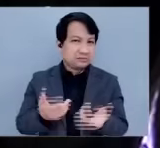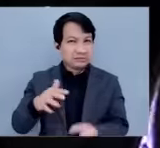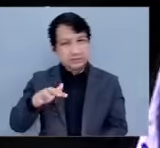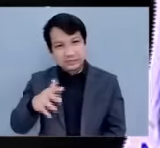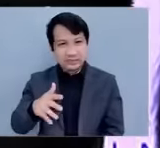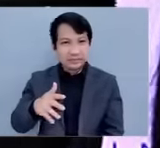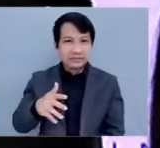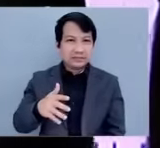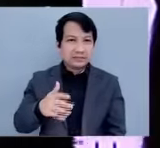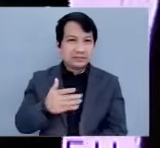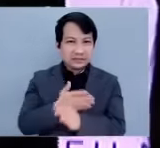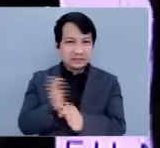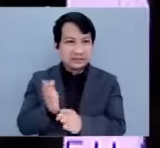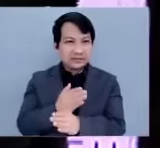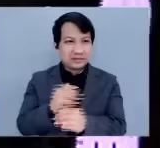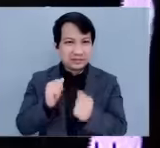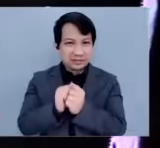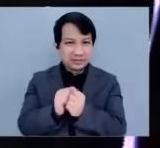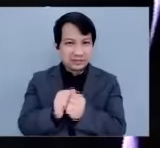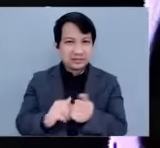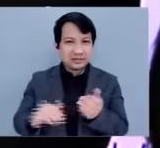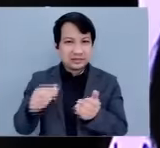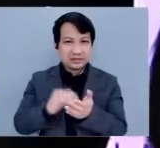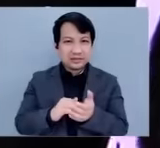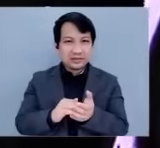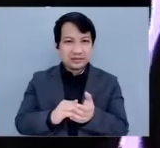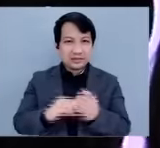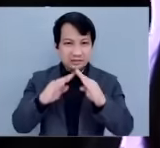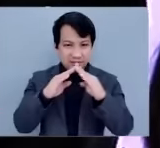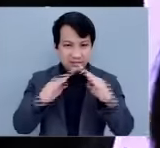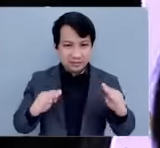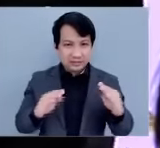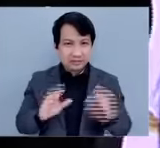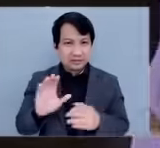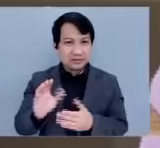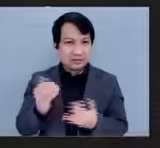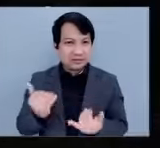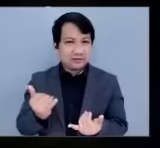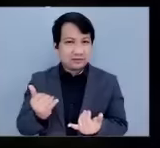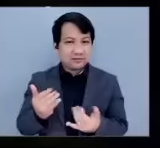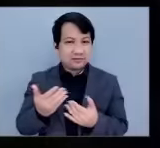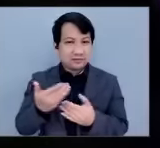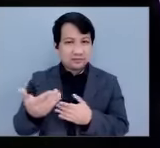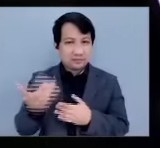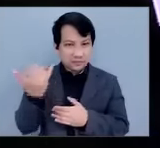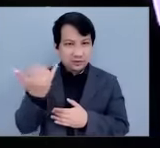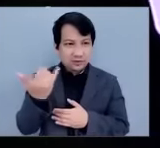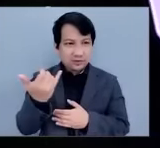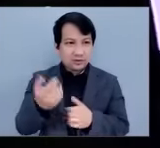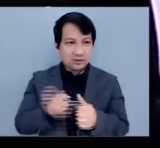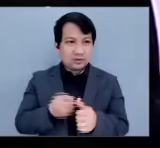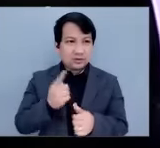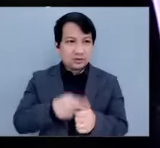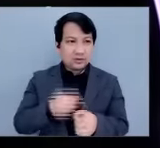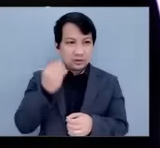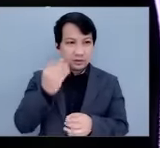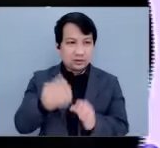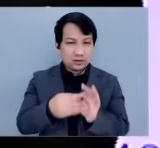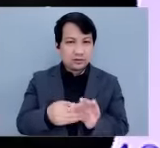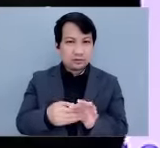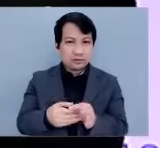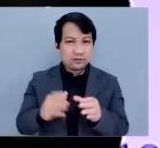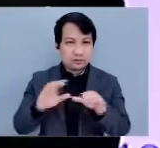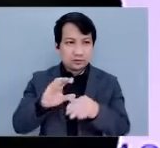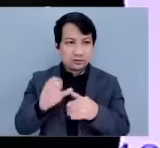Kasi ngayon na kami magkakasama. Sa bahay sanay kami, no? Pero ngayon in front of the camera. This is the first time na magkasama kaming buo.